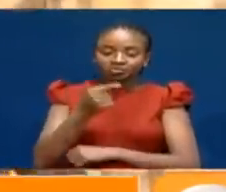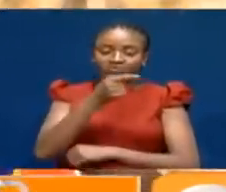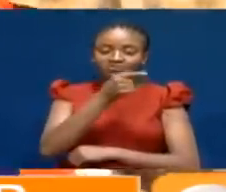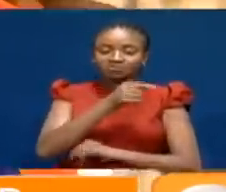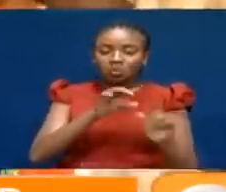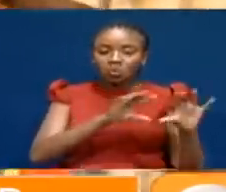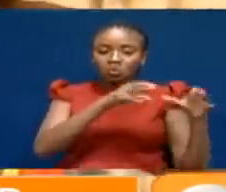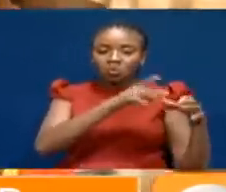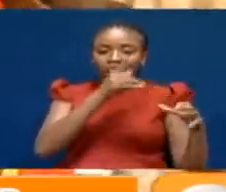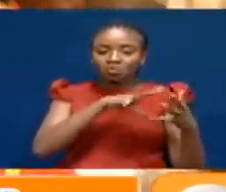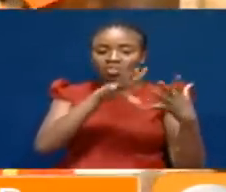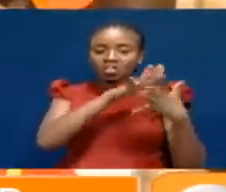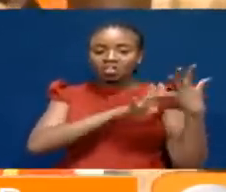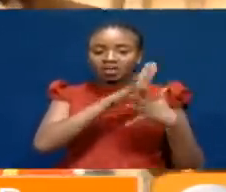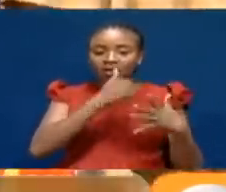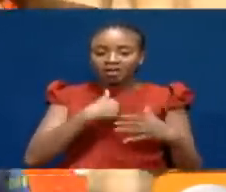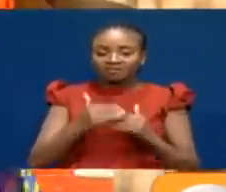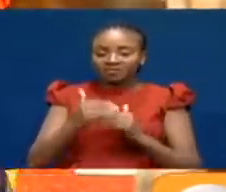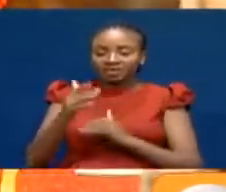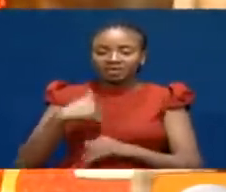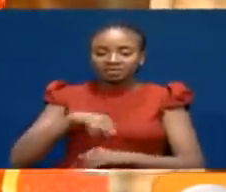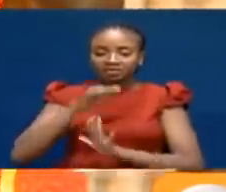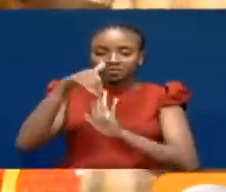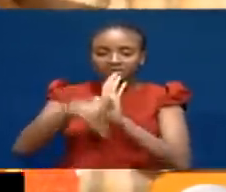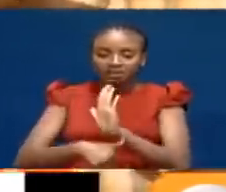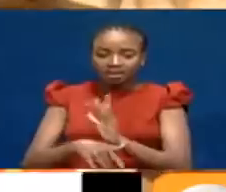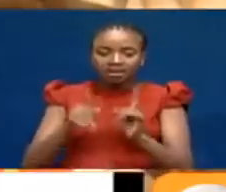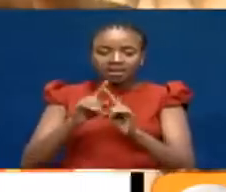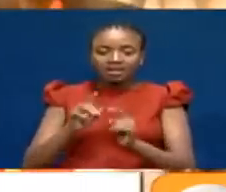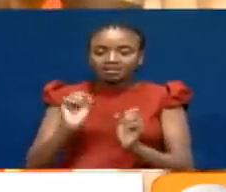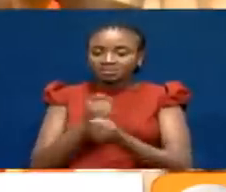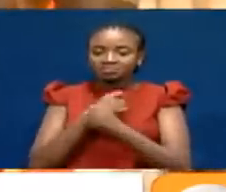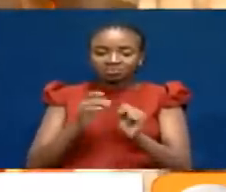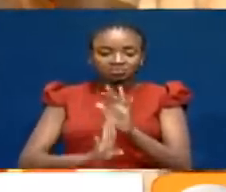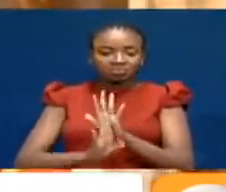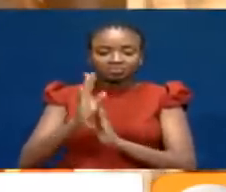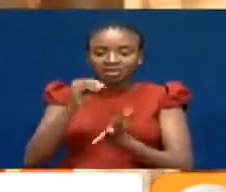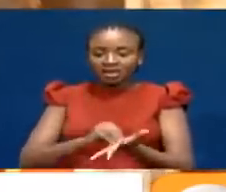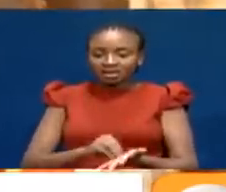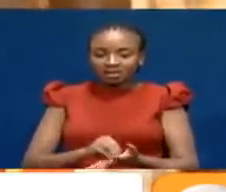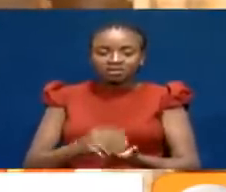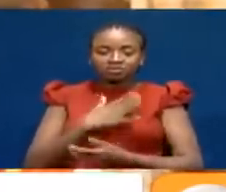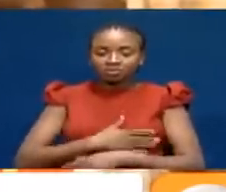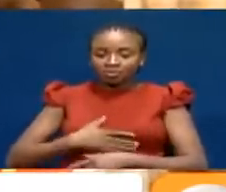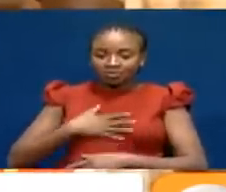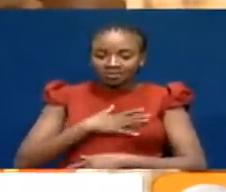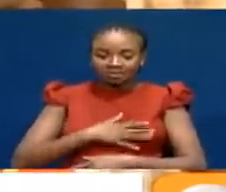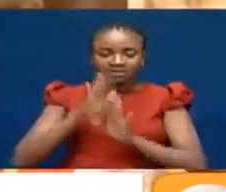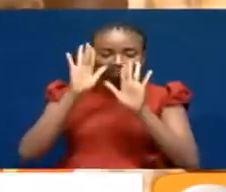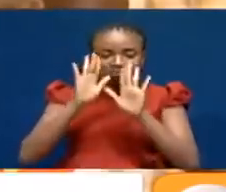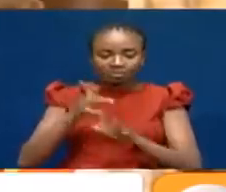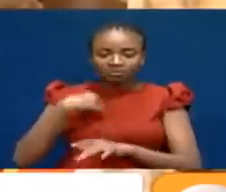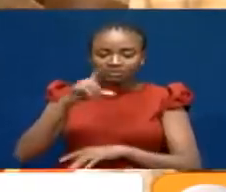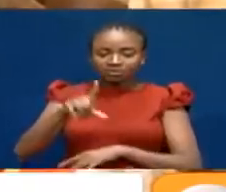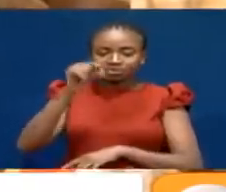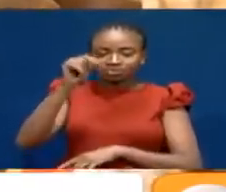hawaeleweki. Tutaanguka kwa shimo, hatutaweza kutoka kande hii. Kwa hivyo, lazima